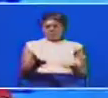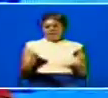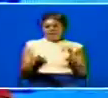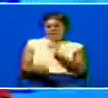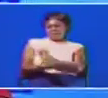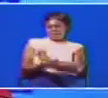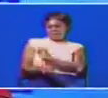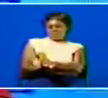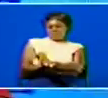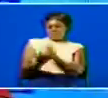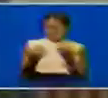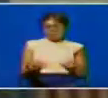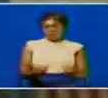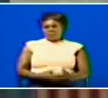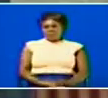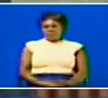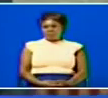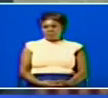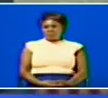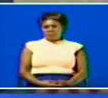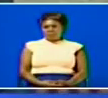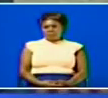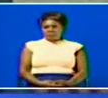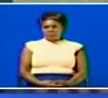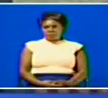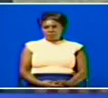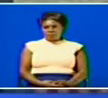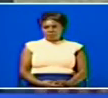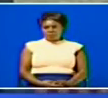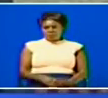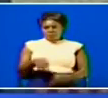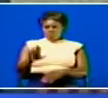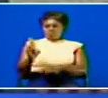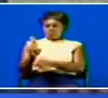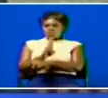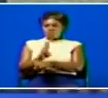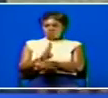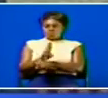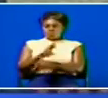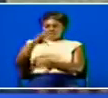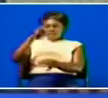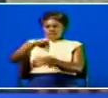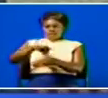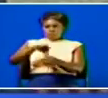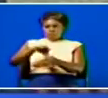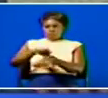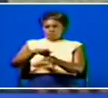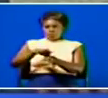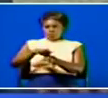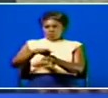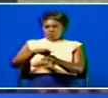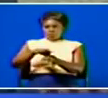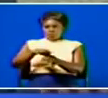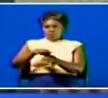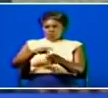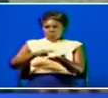anaarifu. You have reduced your elections to excuses